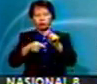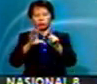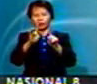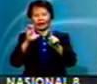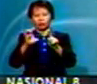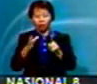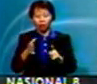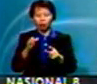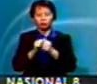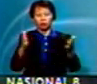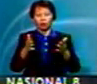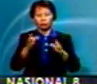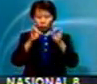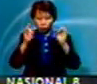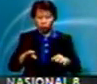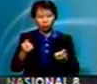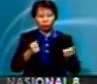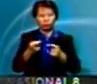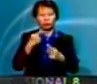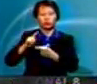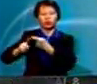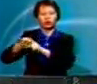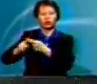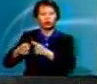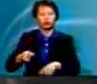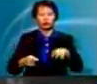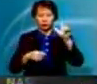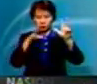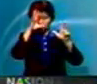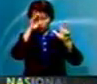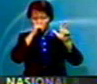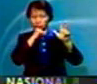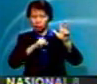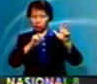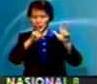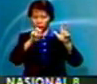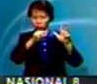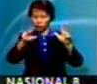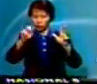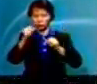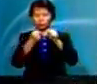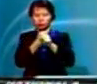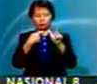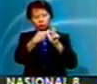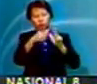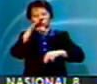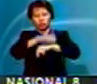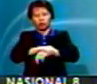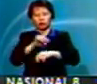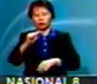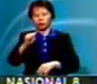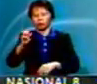RM1,800 tanpa ujian memandu dari seorang kenalan. 3 lelaki lingkungan umur 20 hingga 30 tahun pula ditahan